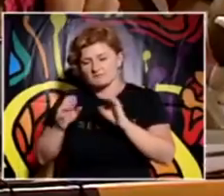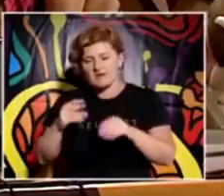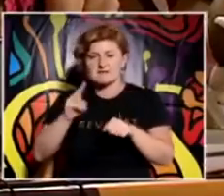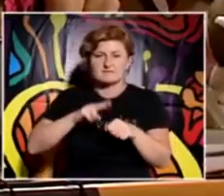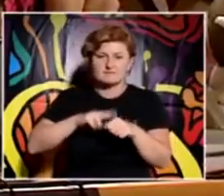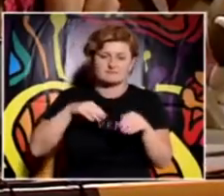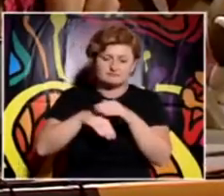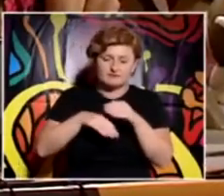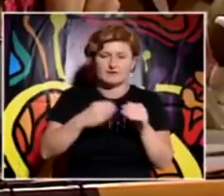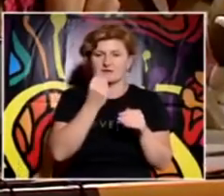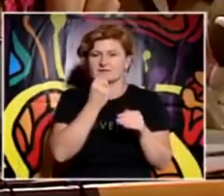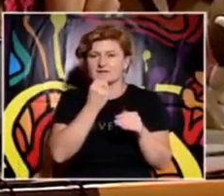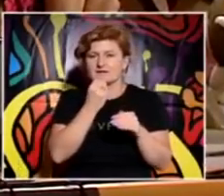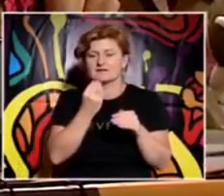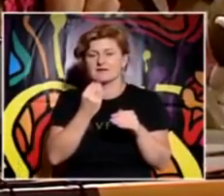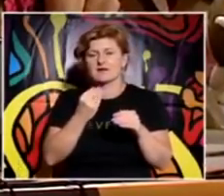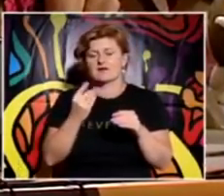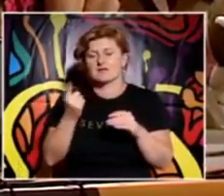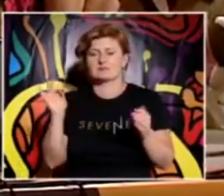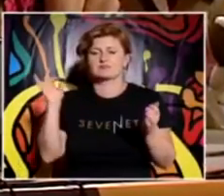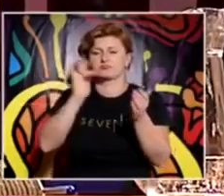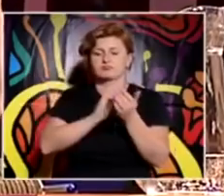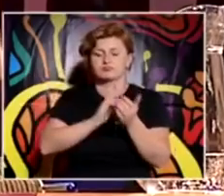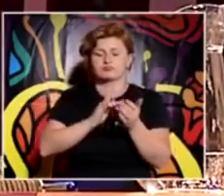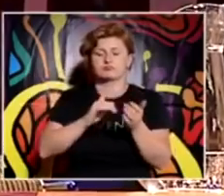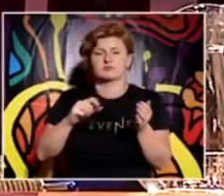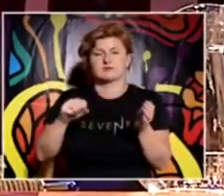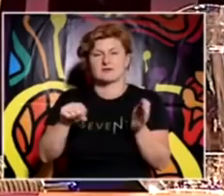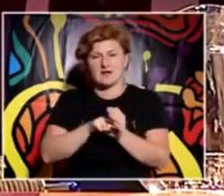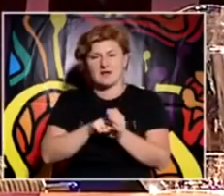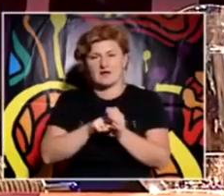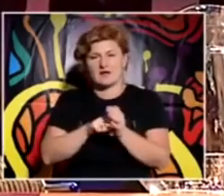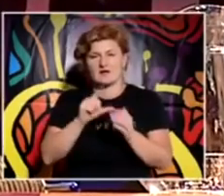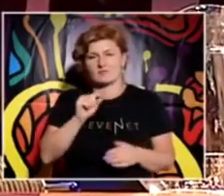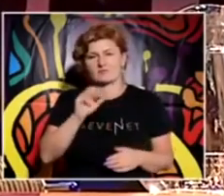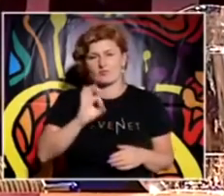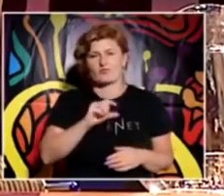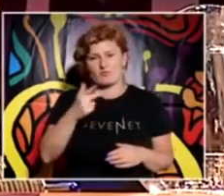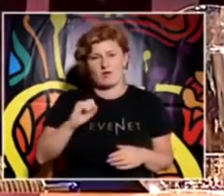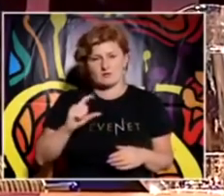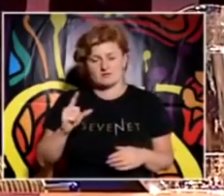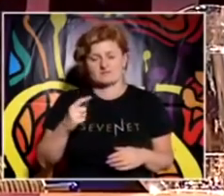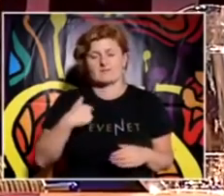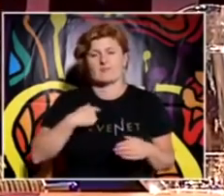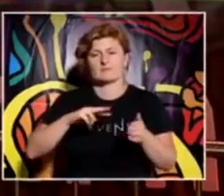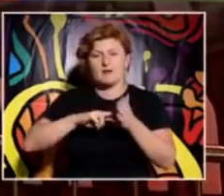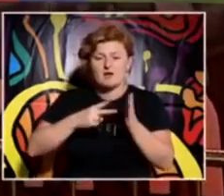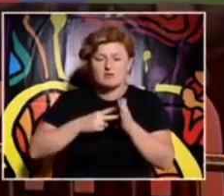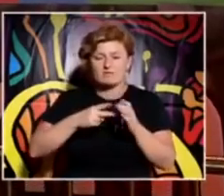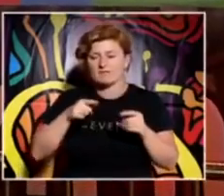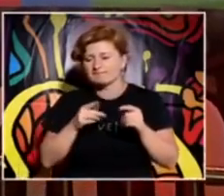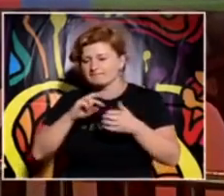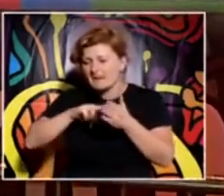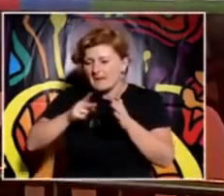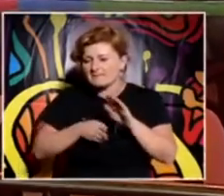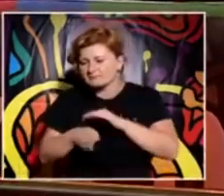jedzenia i ruszyć na północ. Planowałam dosłownie wszystko, czas przejazdu, podjazdy, atrakcje po